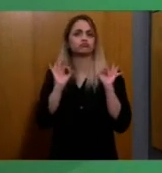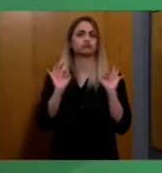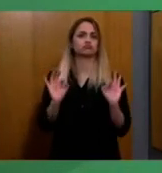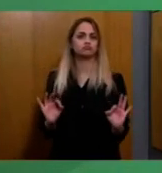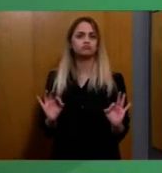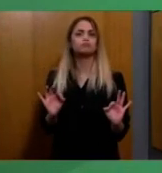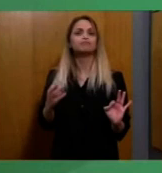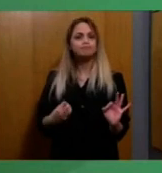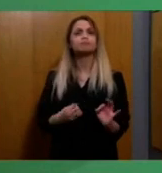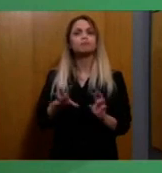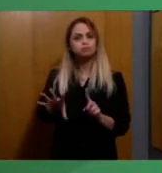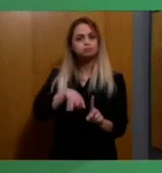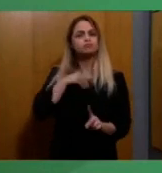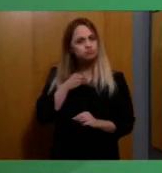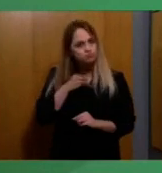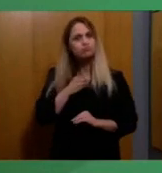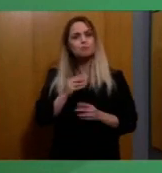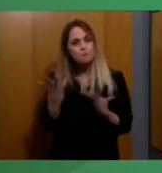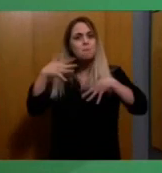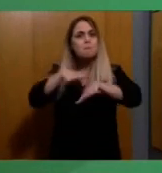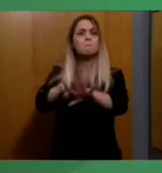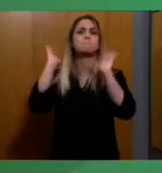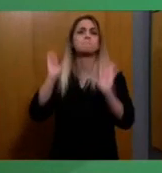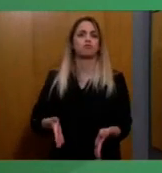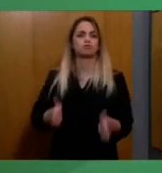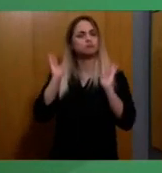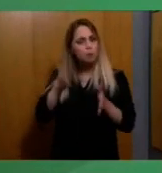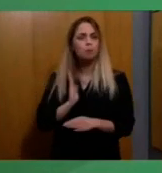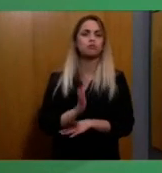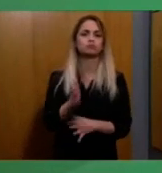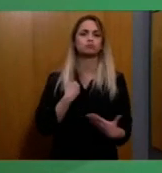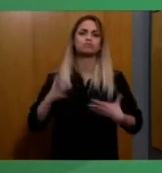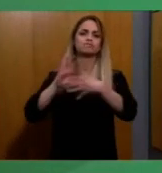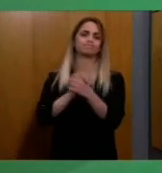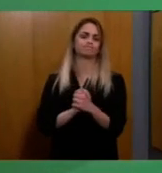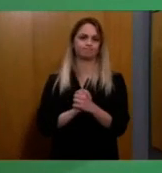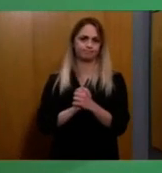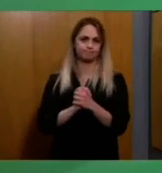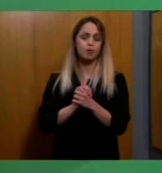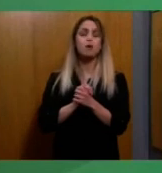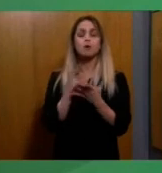και συμπεριληπτικότητα προχωράμε ενωμένοι. Οι πολίτες